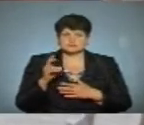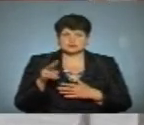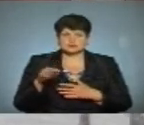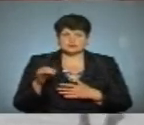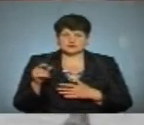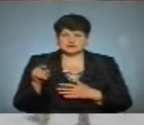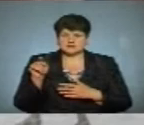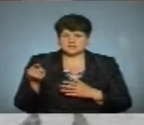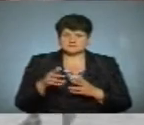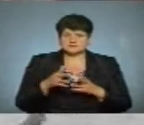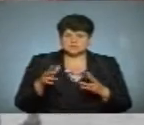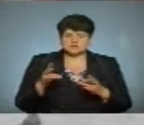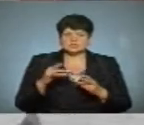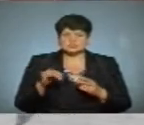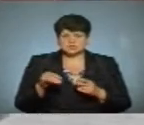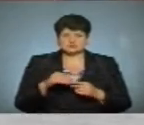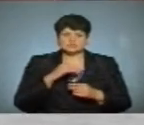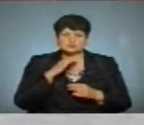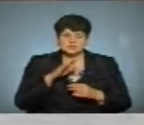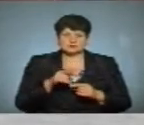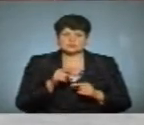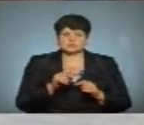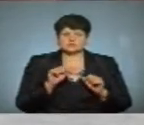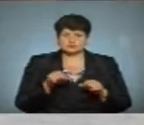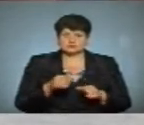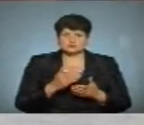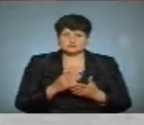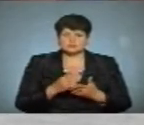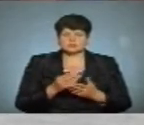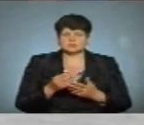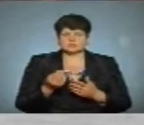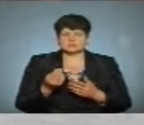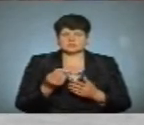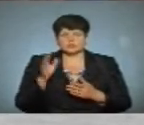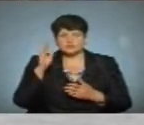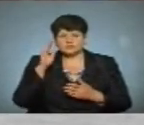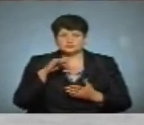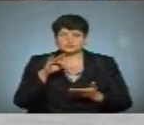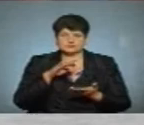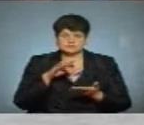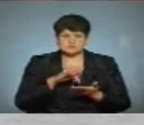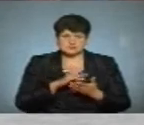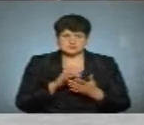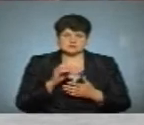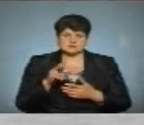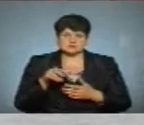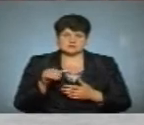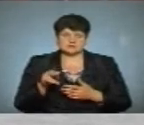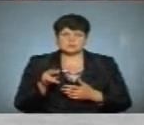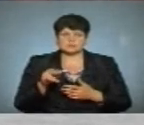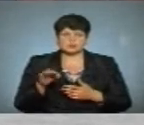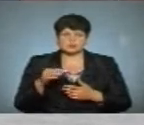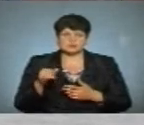І їх більше, ніж достатньо для того, щоб ми могли мати воду в центрі Скали-Подільської. Ми 1 свердловину.